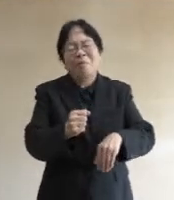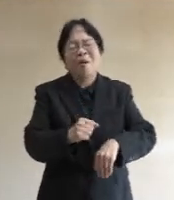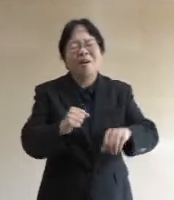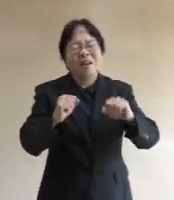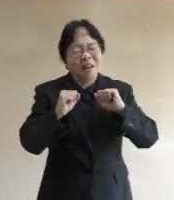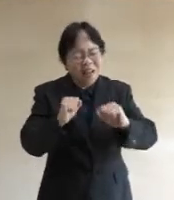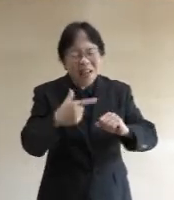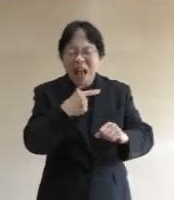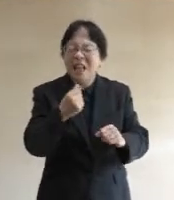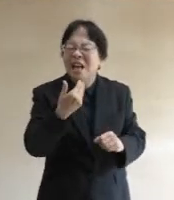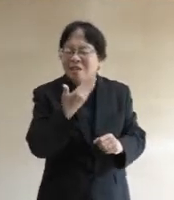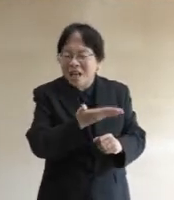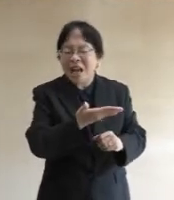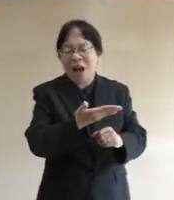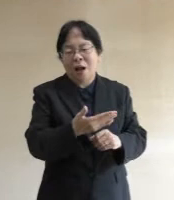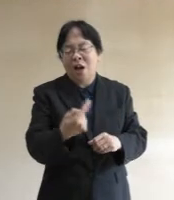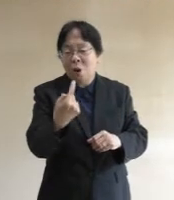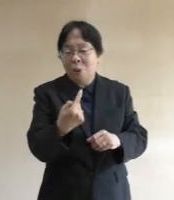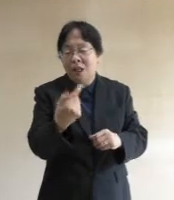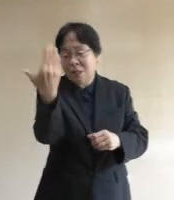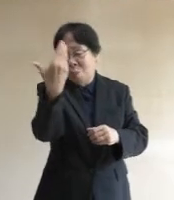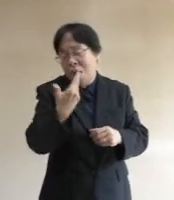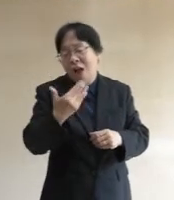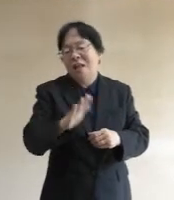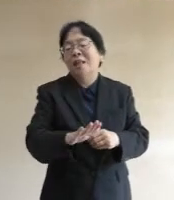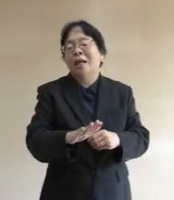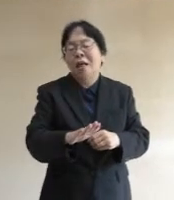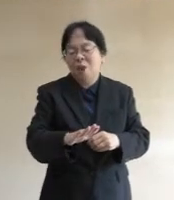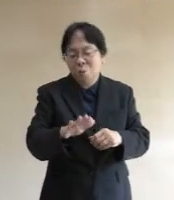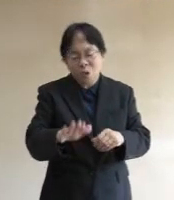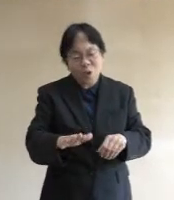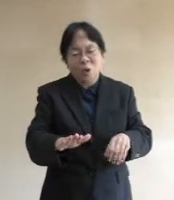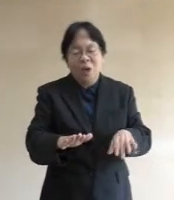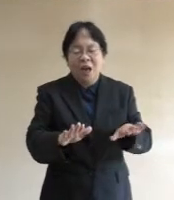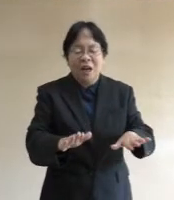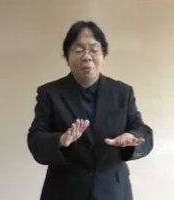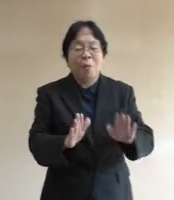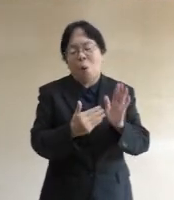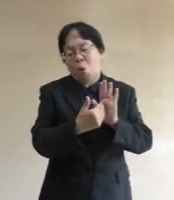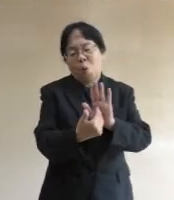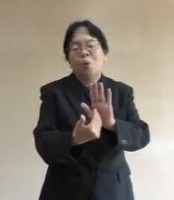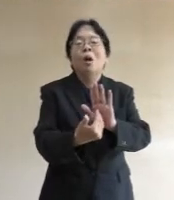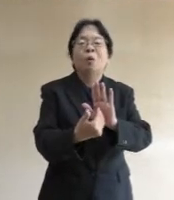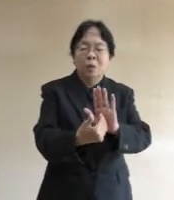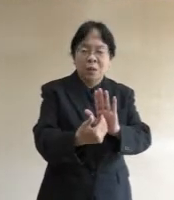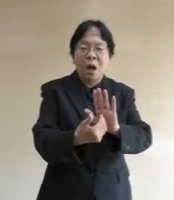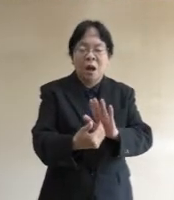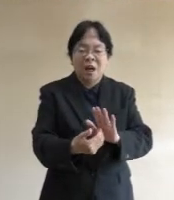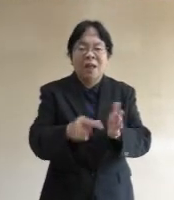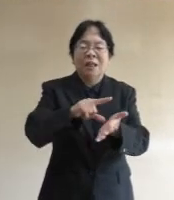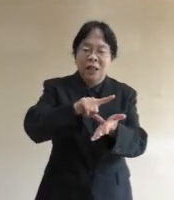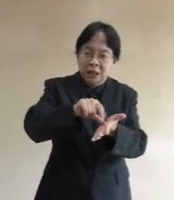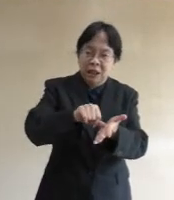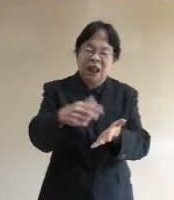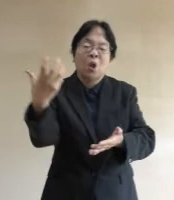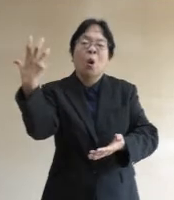ちが多くて、私も実は来たけどなかなか今でやれないっていうのがあったんですよ。まあ、だから地域の担い手